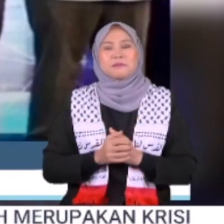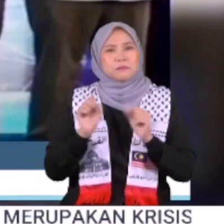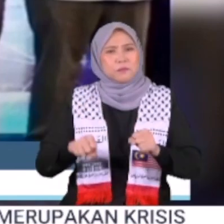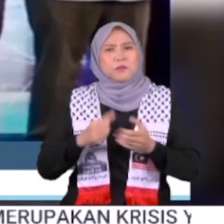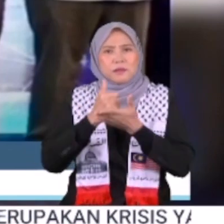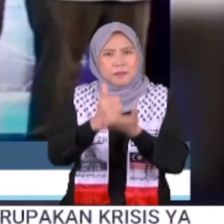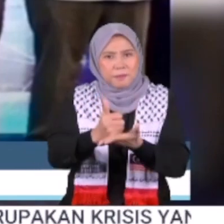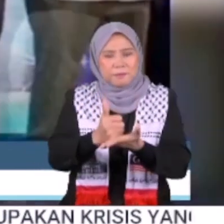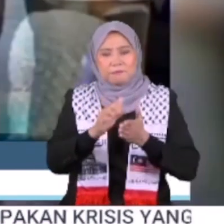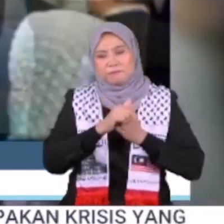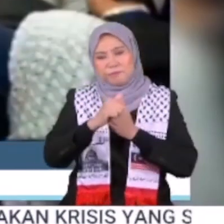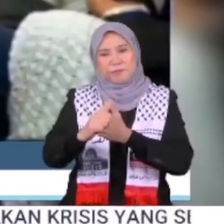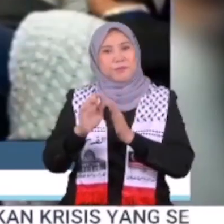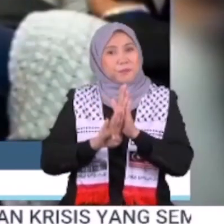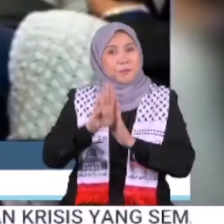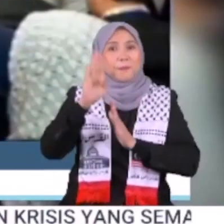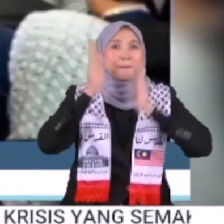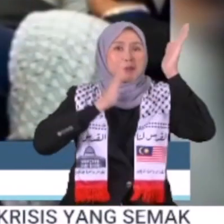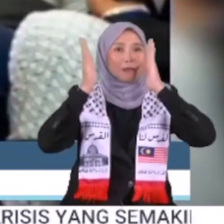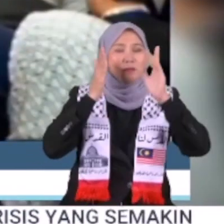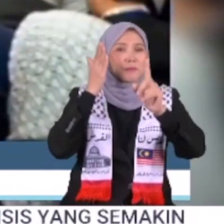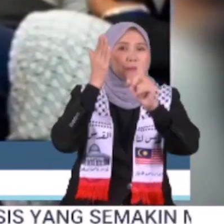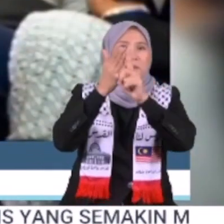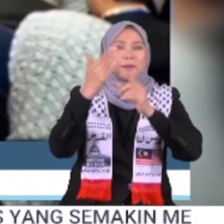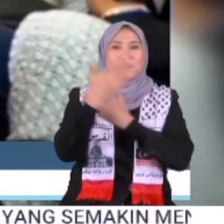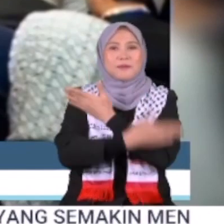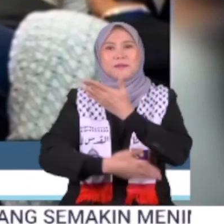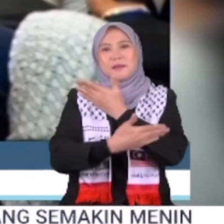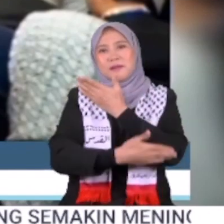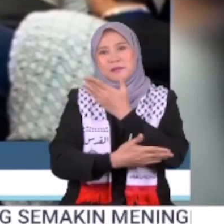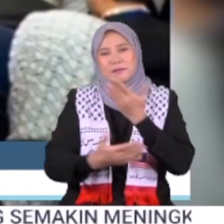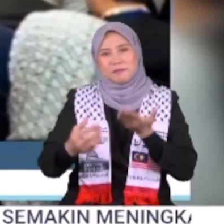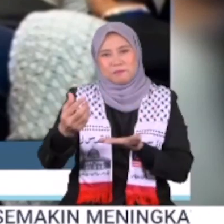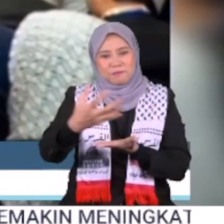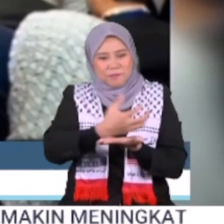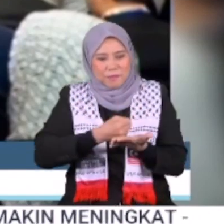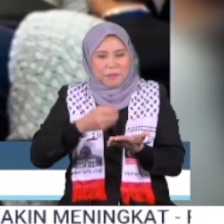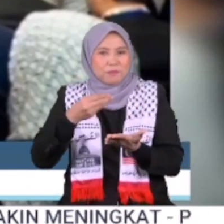membantu membacu Malaysia mencapai sasaran menjadi negara berpendapatan tinggi.